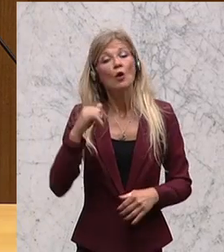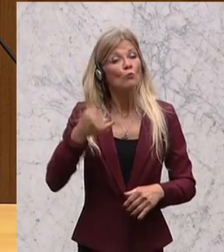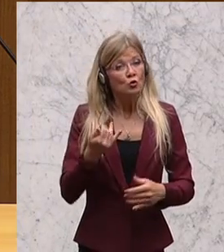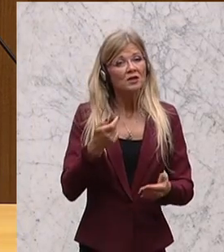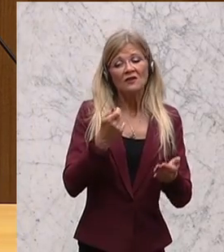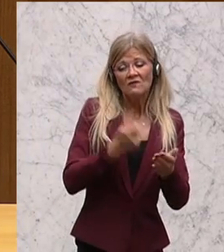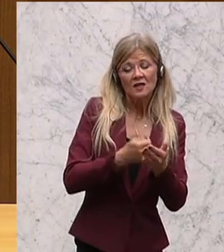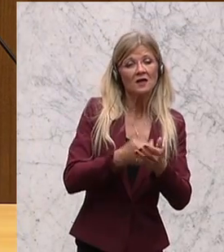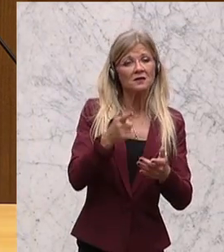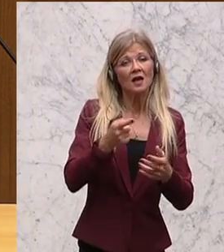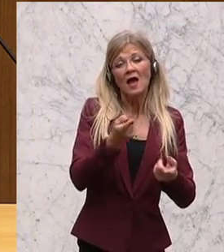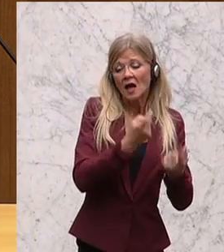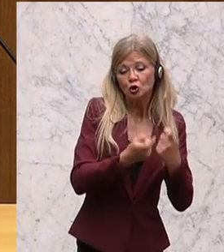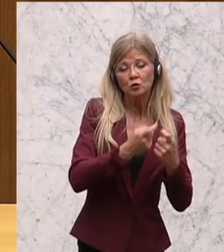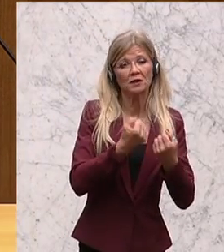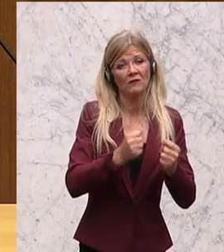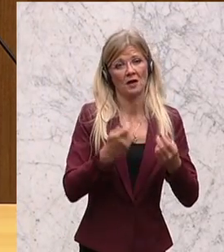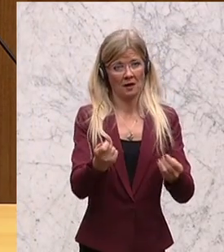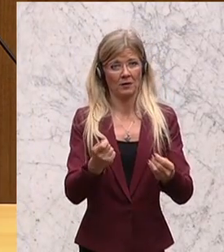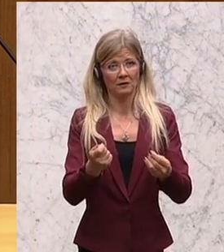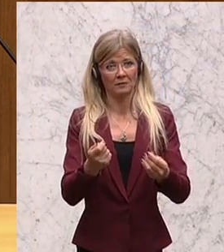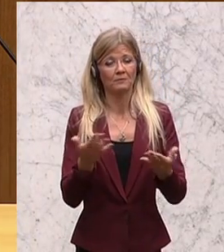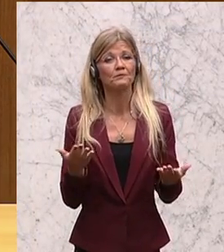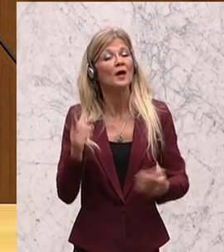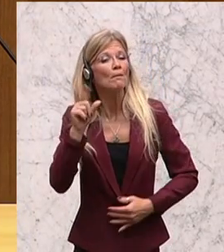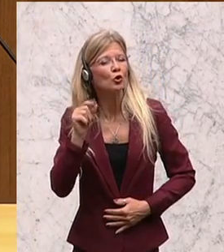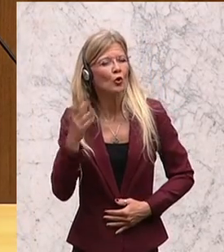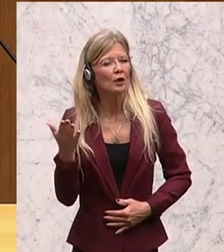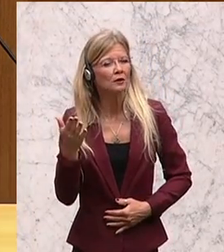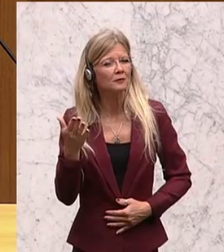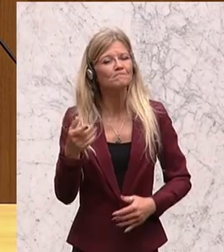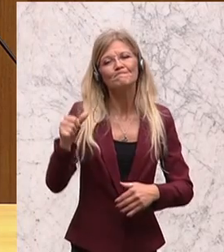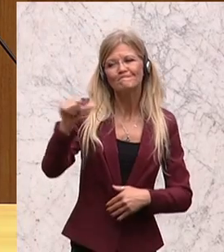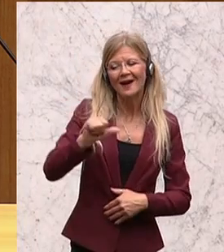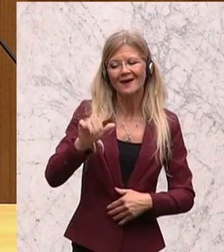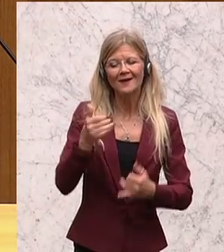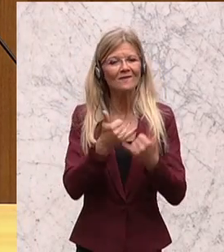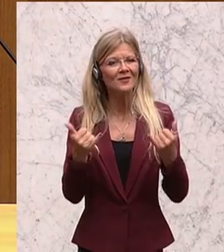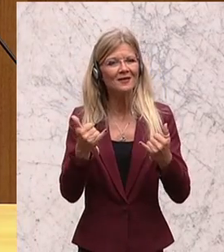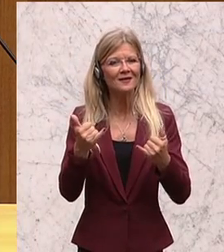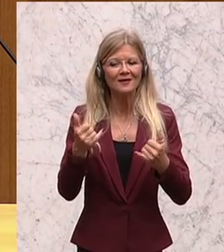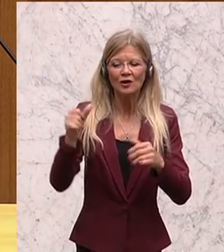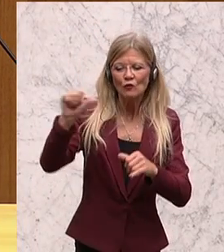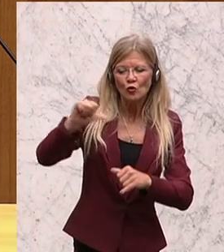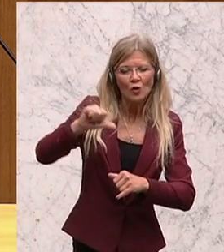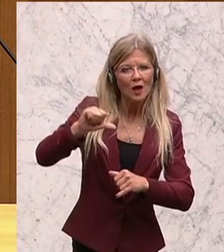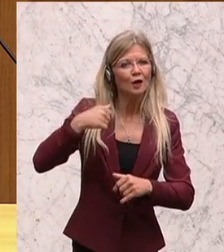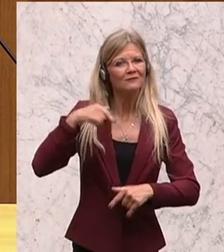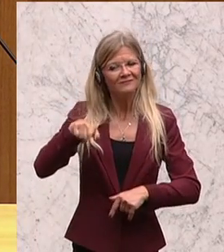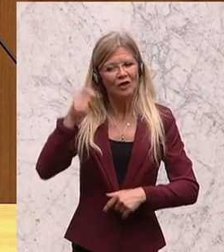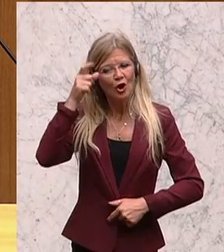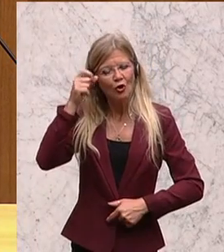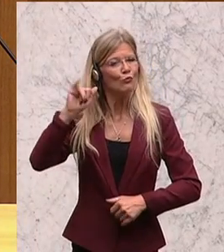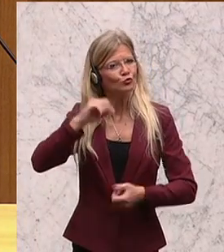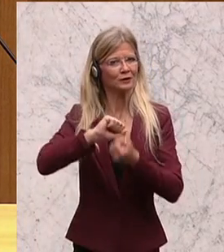Das heißt, wir müssen die derzeitige Tanklogik auch verändern. Wir müssen natürlich auch verändern, wie